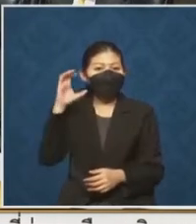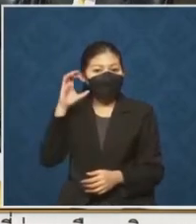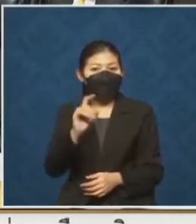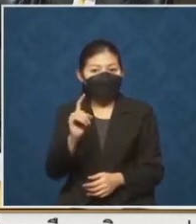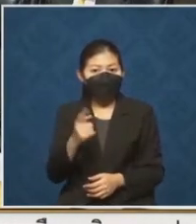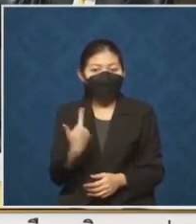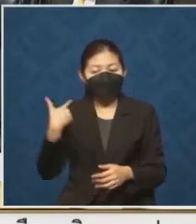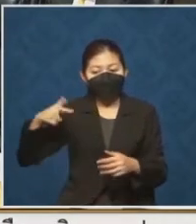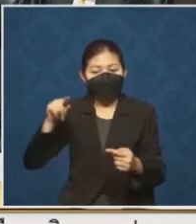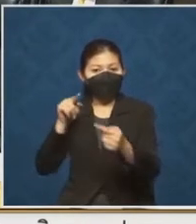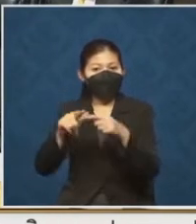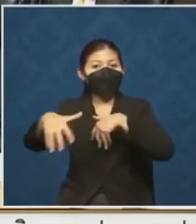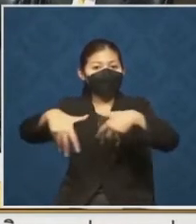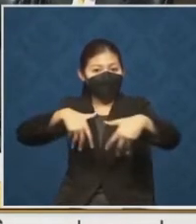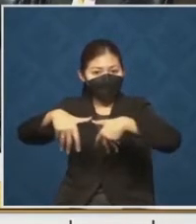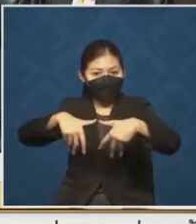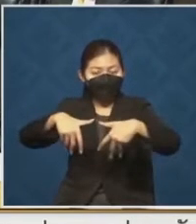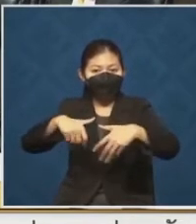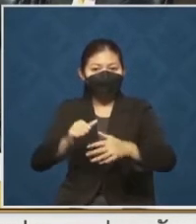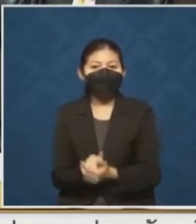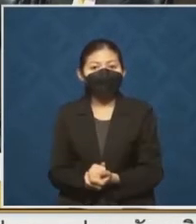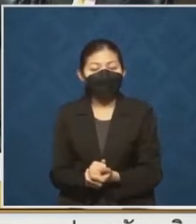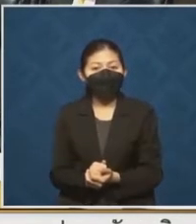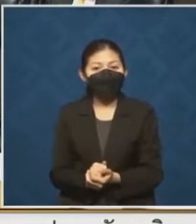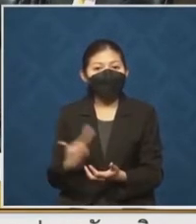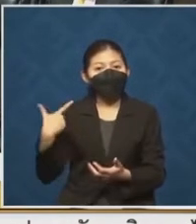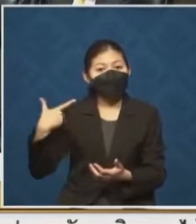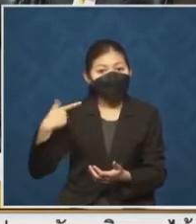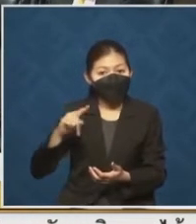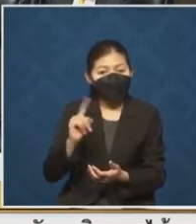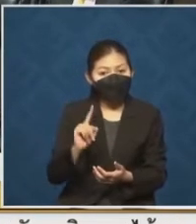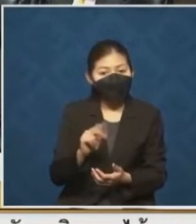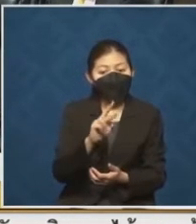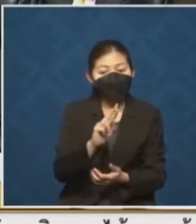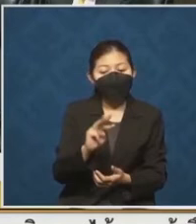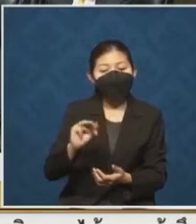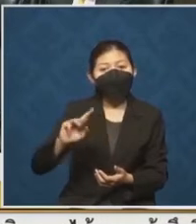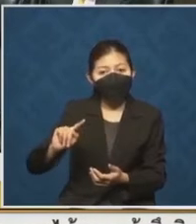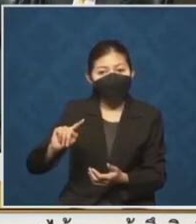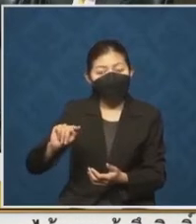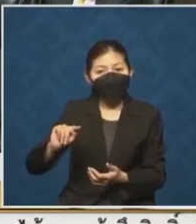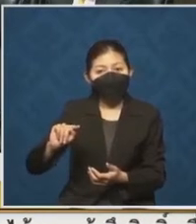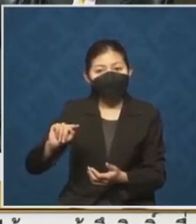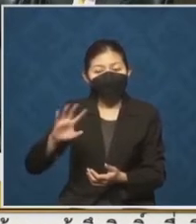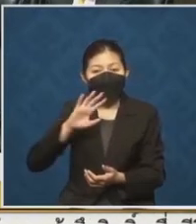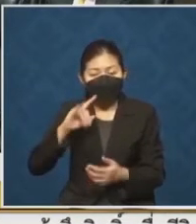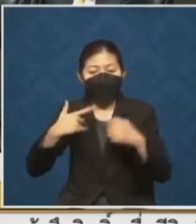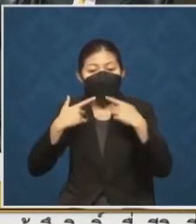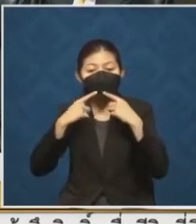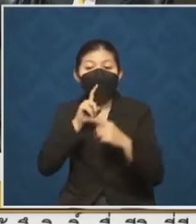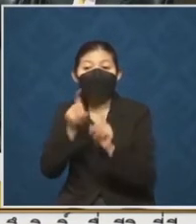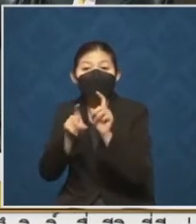ท่านได้โปรดอย่าได้กังวลใจครับเพราะเราเชื่อมั่นว่าสิ่งที่เราทำจะเป็นประโยชน์กับพี่น้องประชาชน